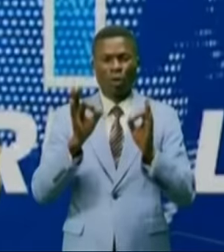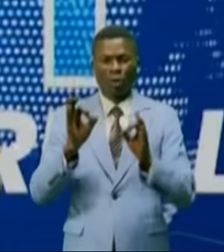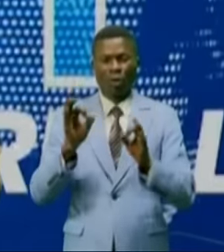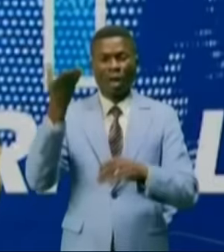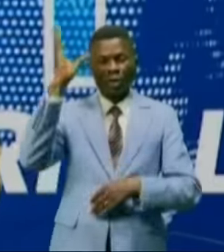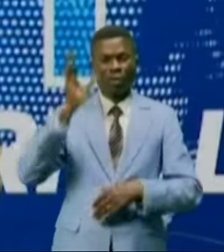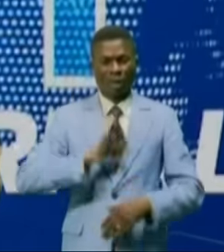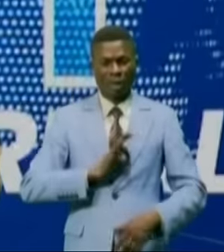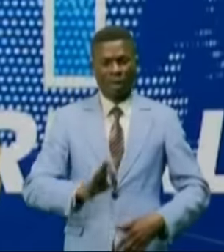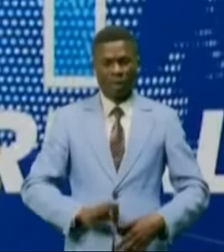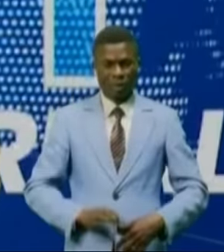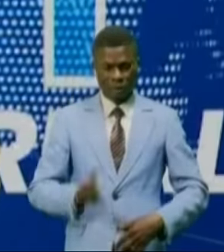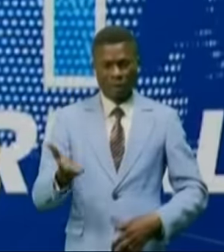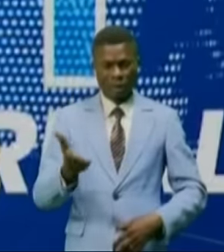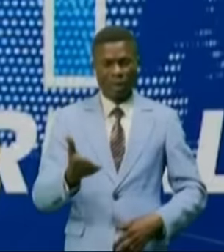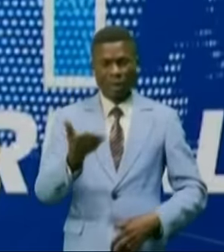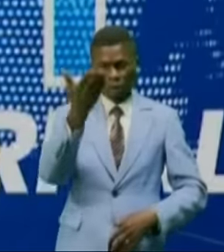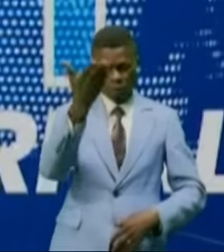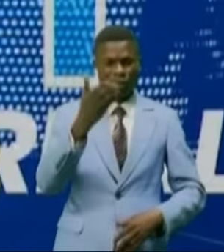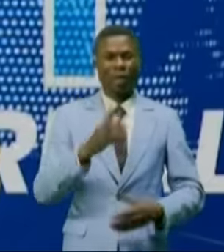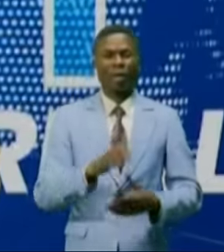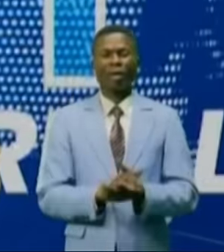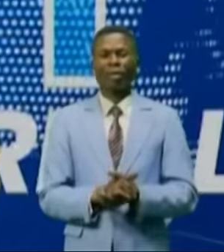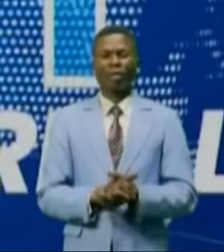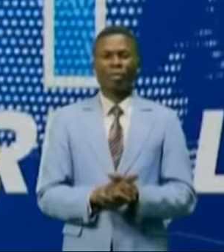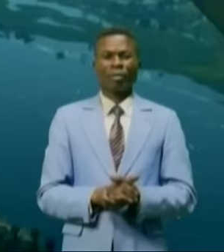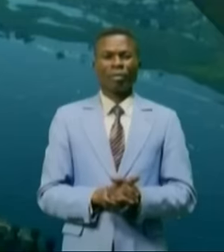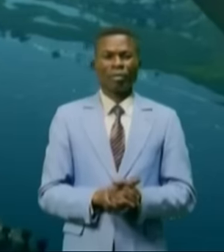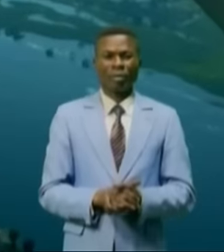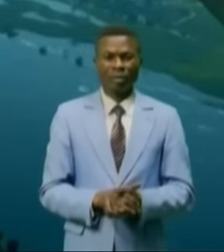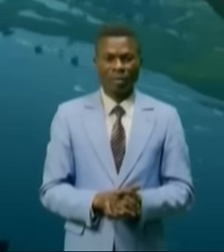fief de la ville d'Ankoro. Commentaire, Cédric Kenina.